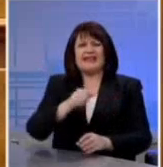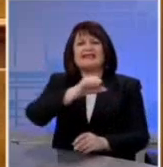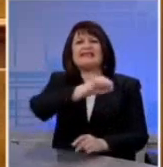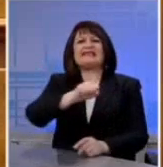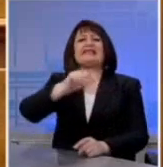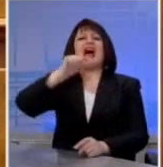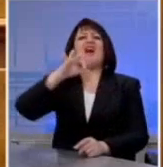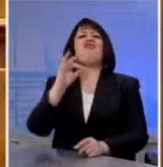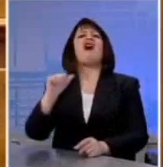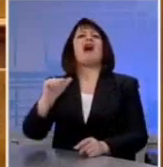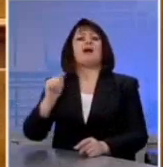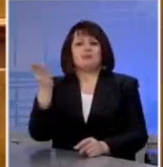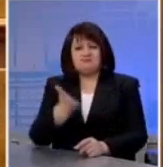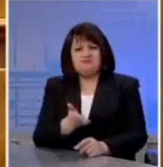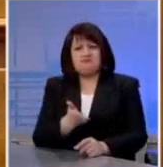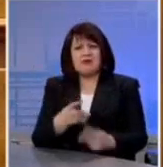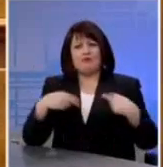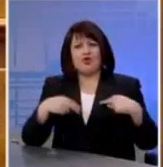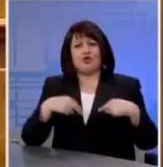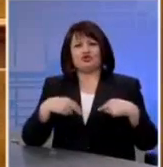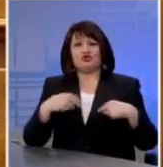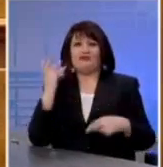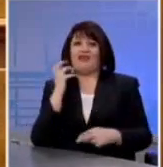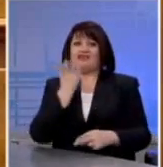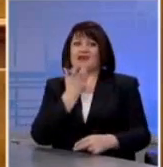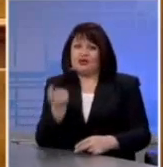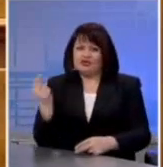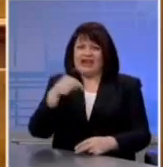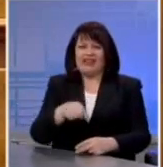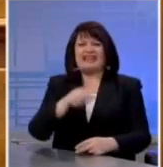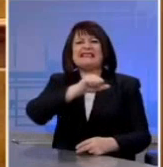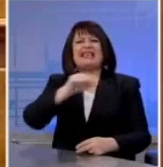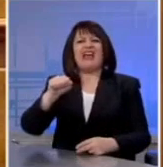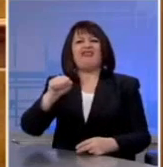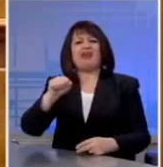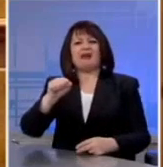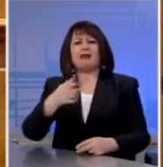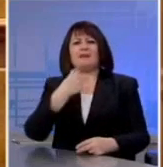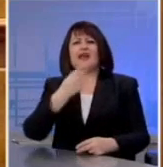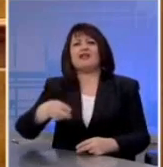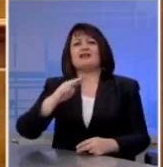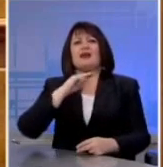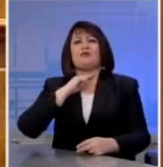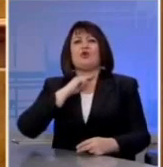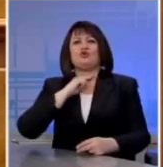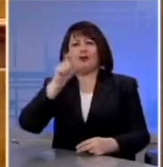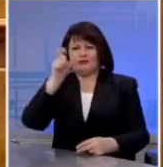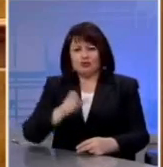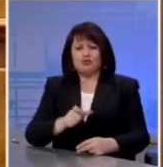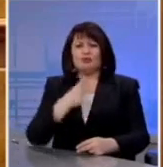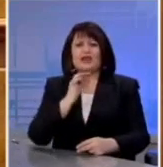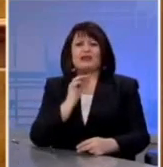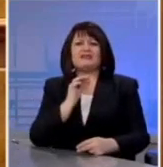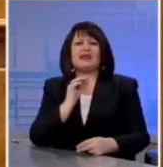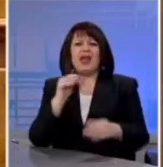Και τότε ο κύριος Σάφα με υπουργό τον κύριο Βενιζέλο έρχεται στη Βουλή, ο γαμπρός, ως επενδυτής, ο οποίος πήρε